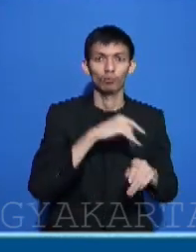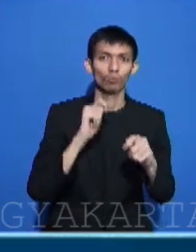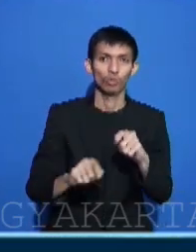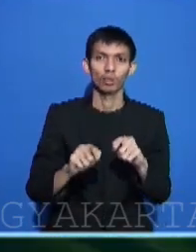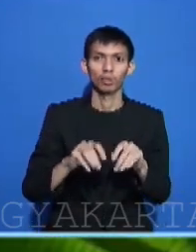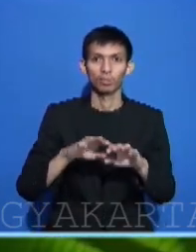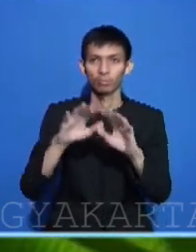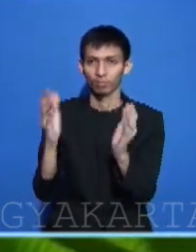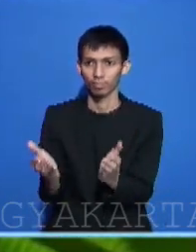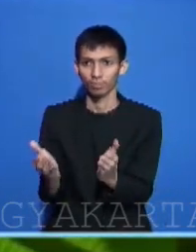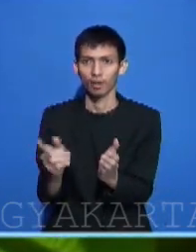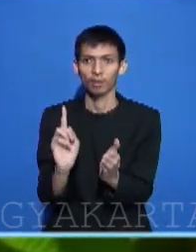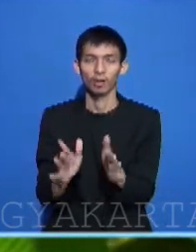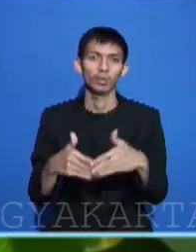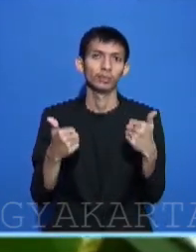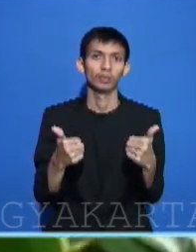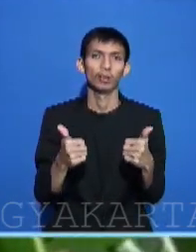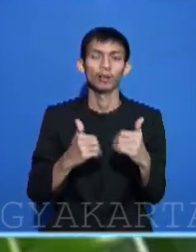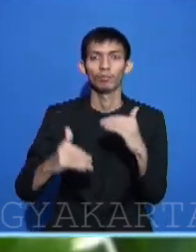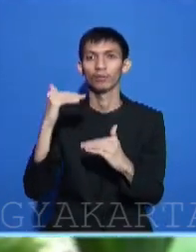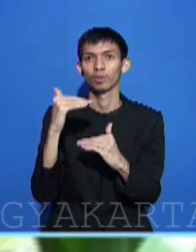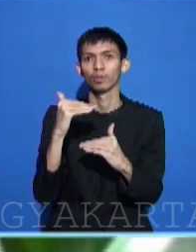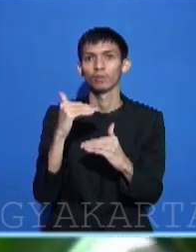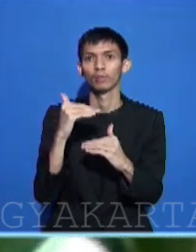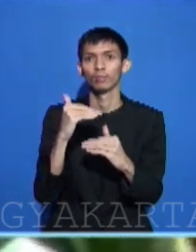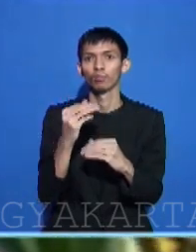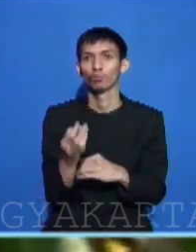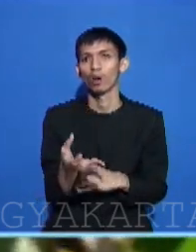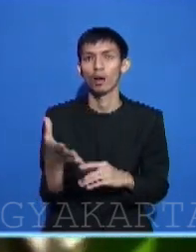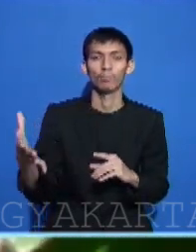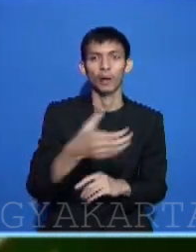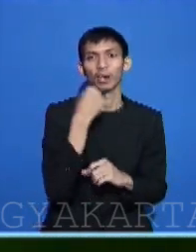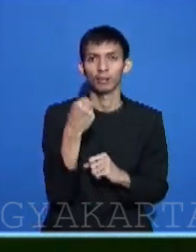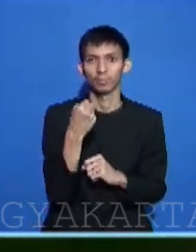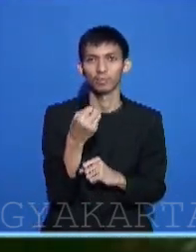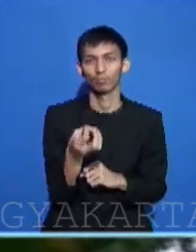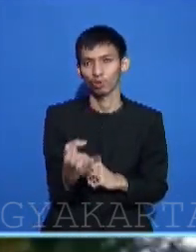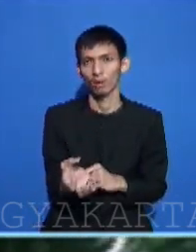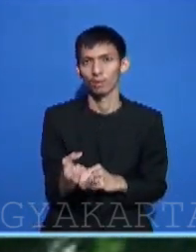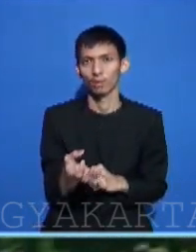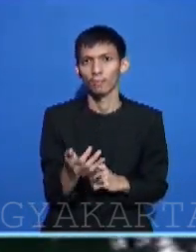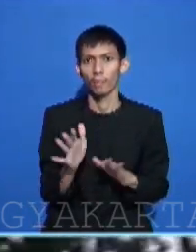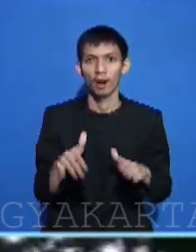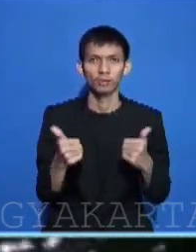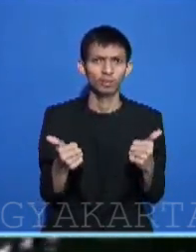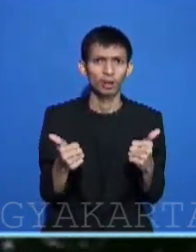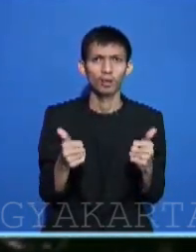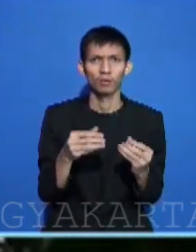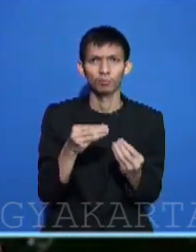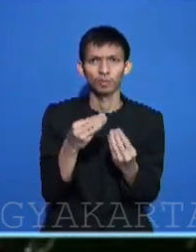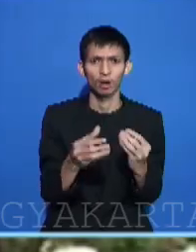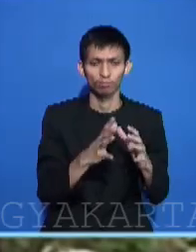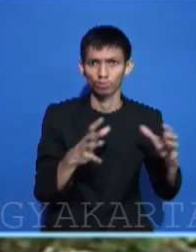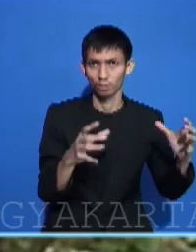menikahi gampil mendetipun rekening pisang meniko gumantung kata Lan segede pun di Rangi pun